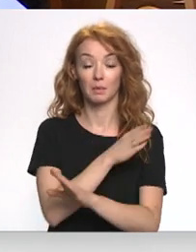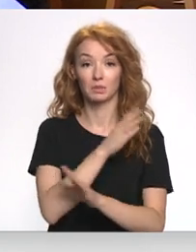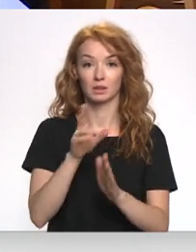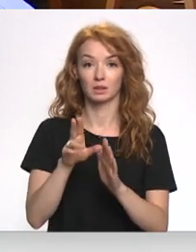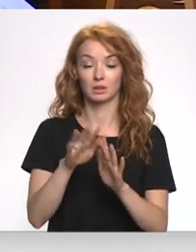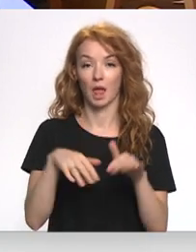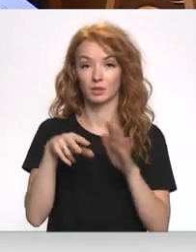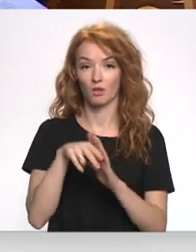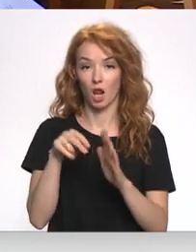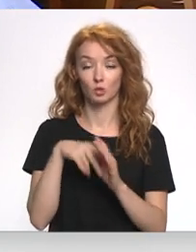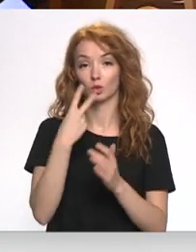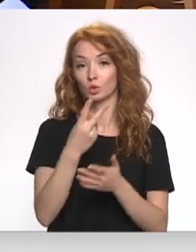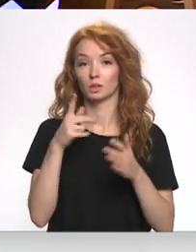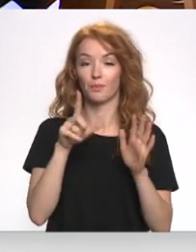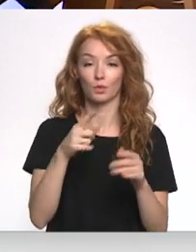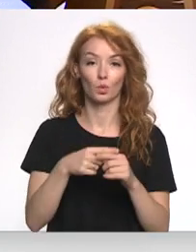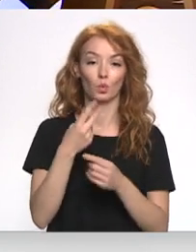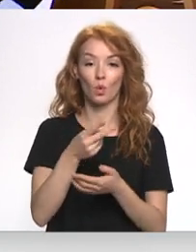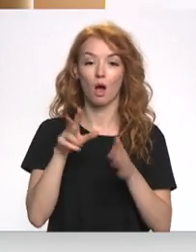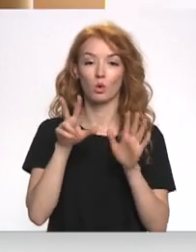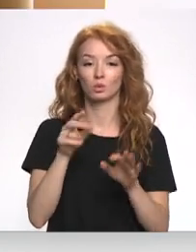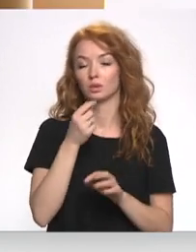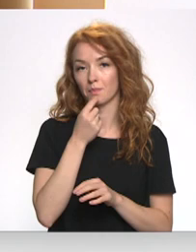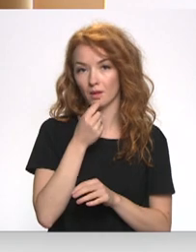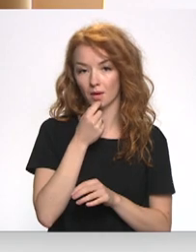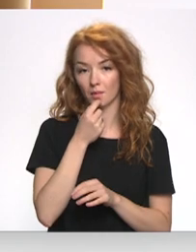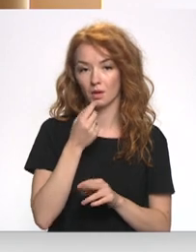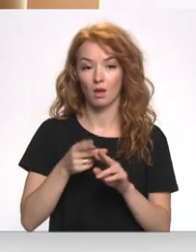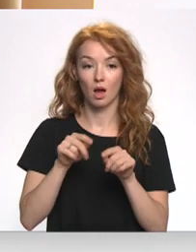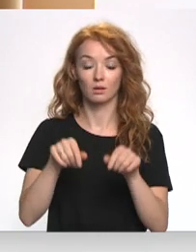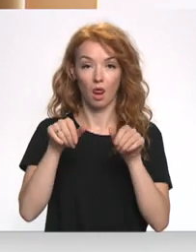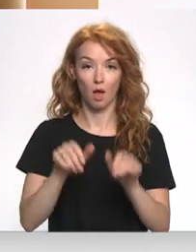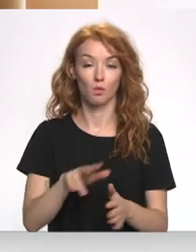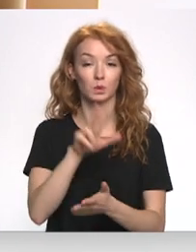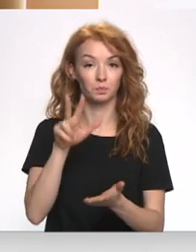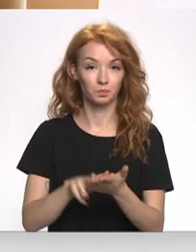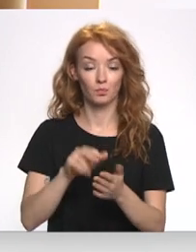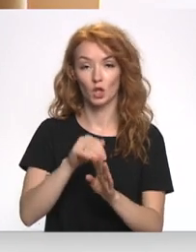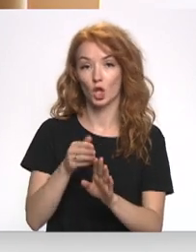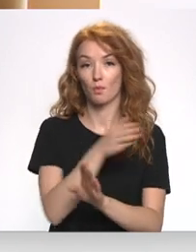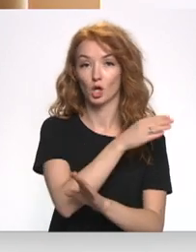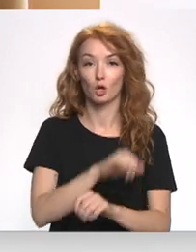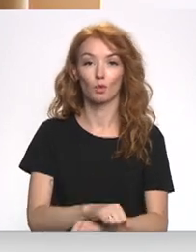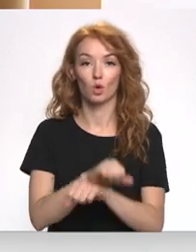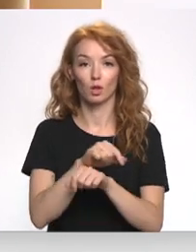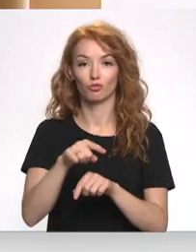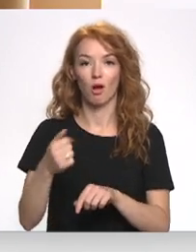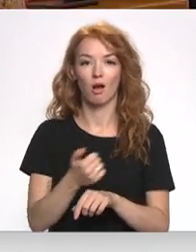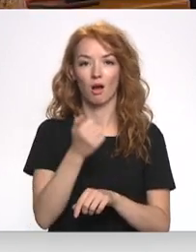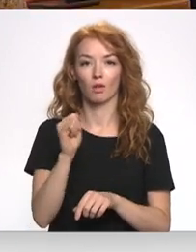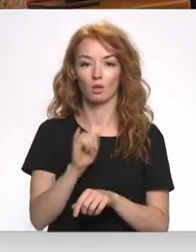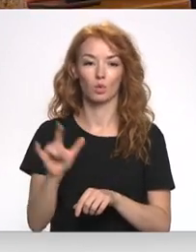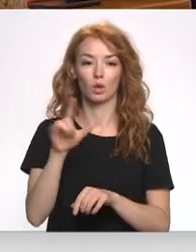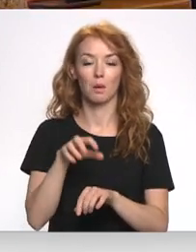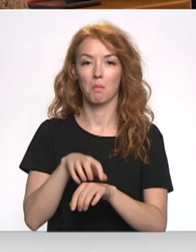vēlēšanām 27. un 28. septembrī. Šāds lēmums pieņemts, jo pēc iepriekšējiem protestiem šā gada jūlijā